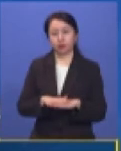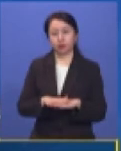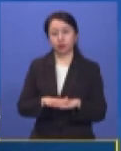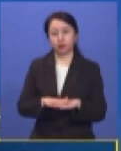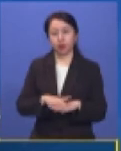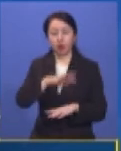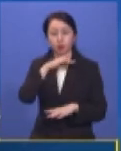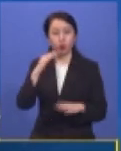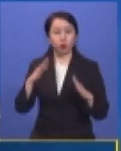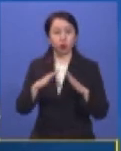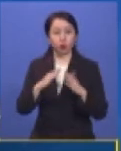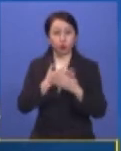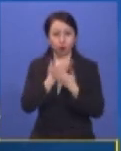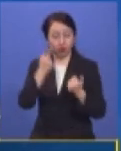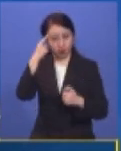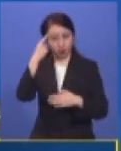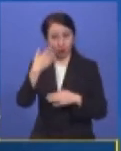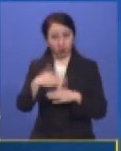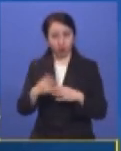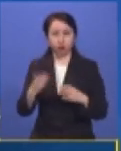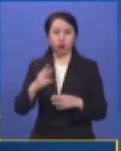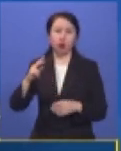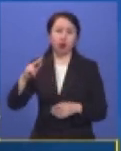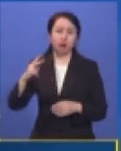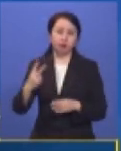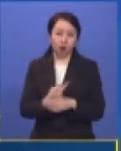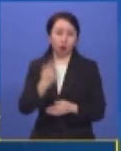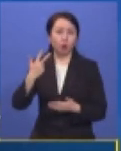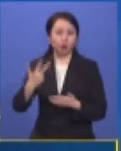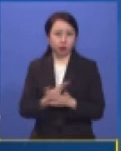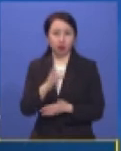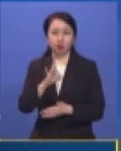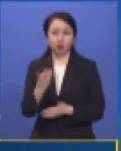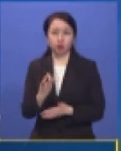во-первых, многих дома нет. Я понимаю, приходится возвращаться трижды, четырежды